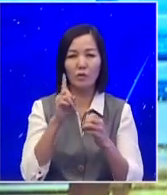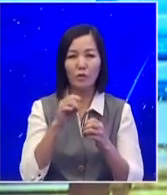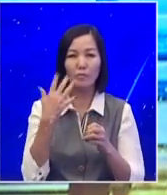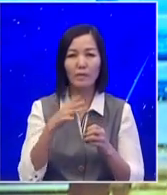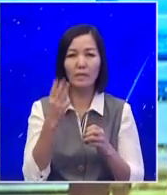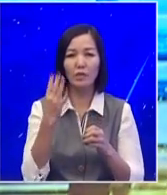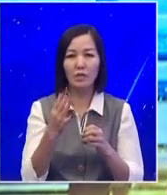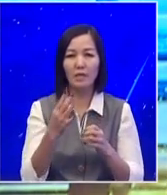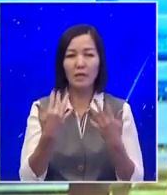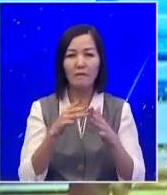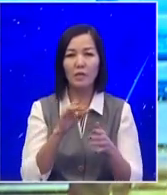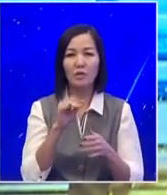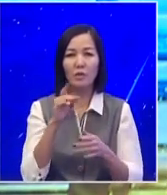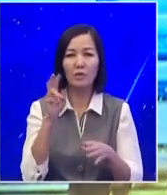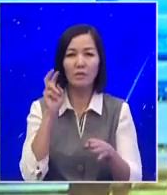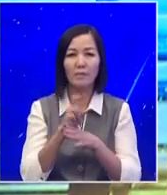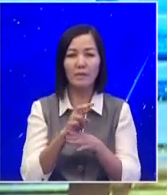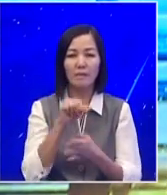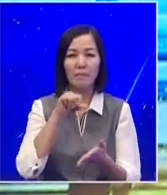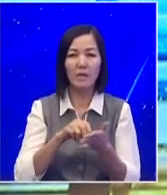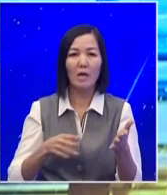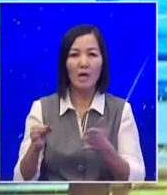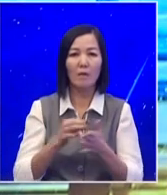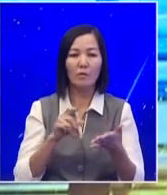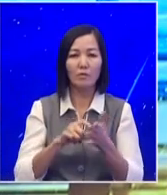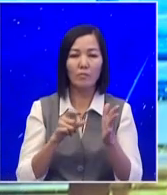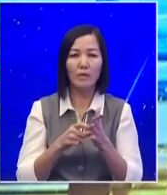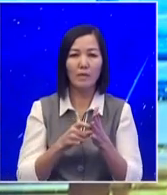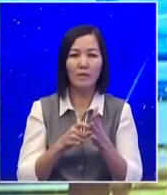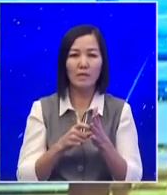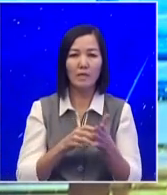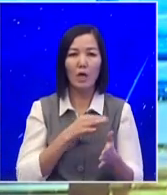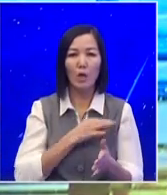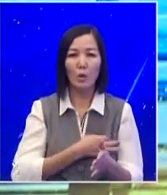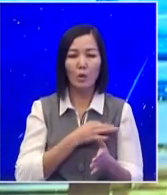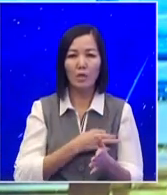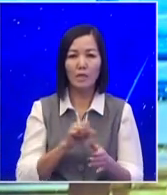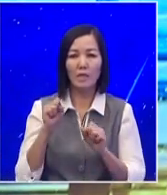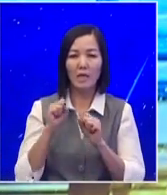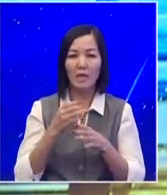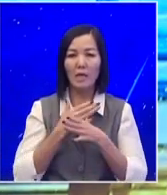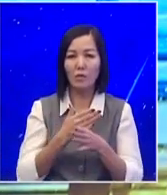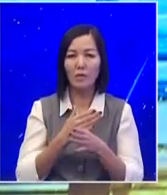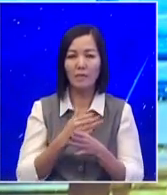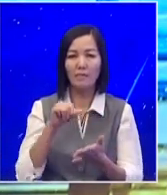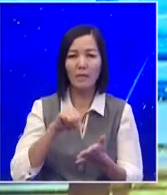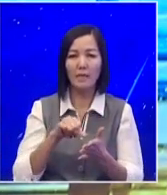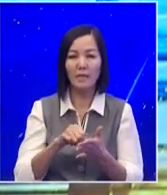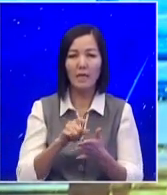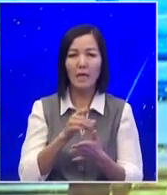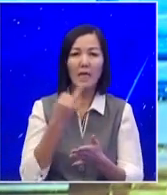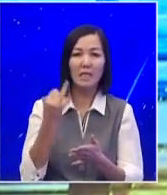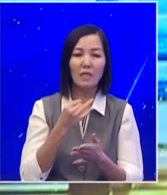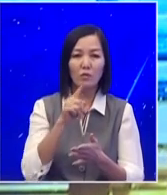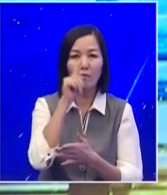ЛА-155/4 в селе Жаугашты посетили представители областной палаты юридических консультантов. Принять участие и задать